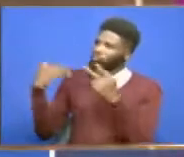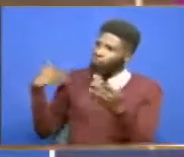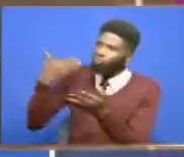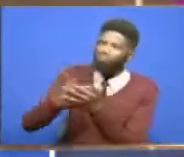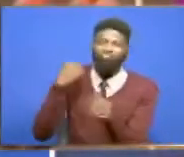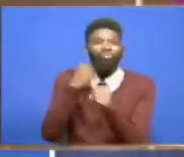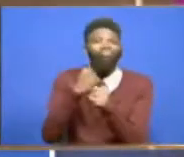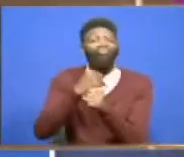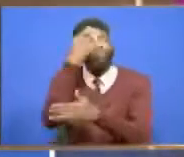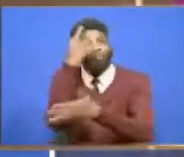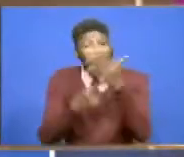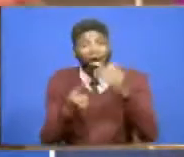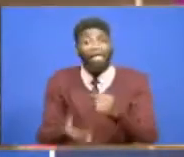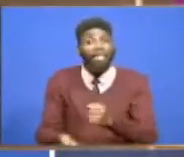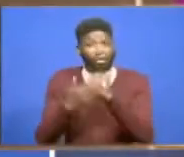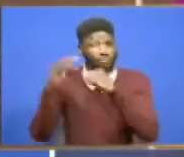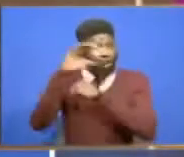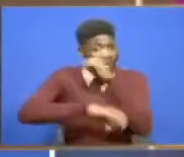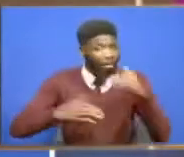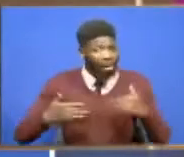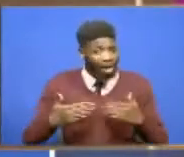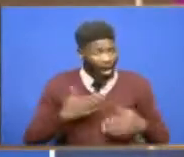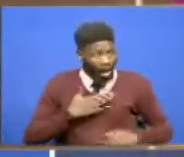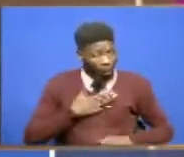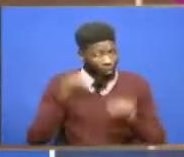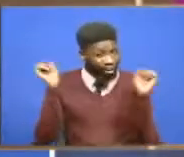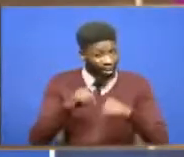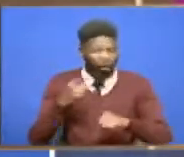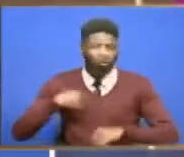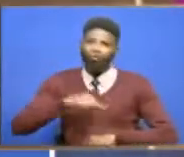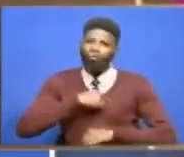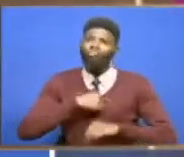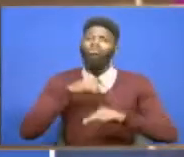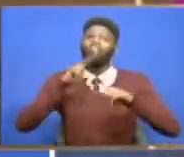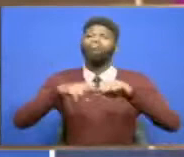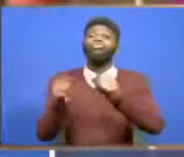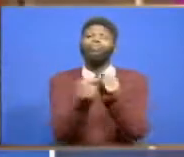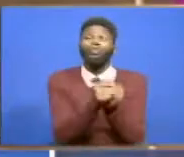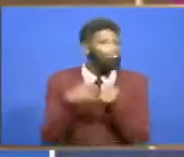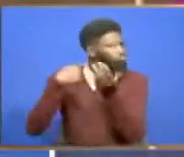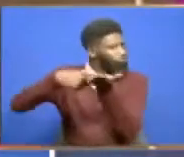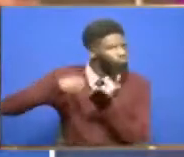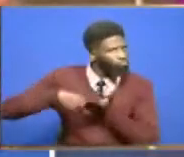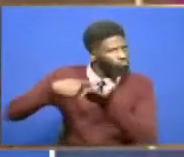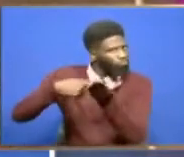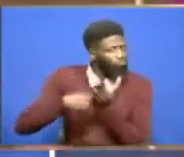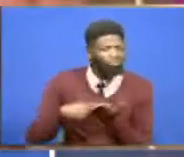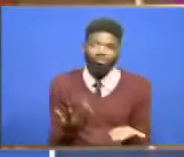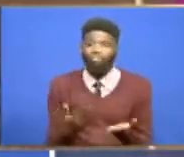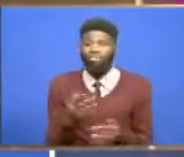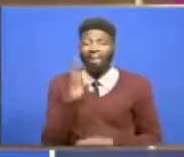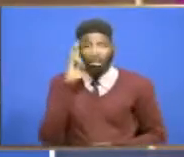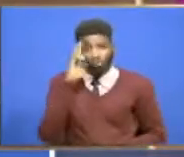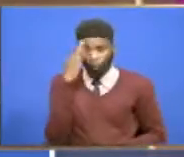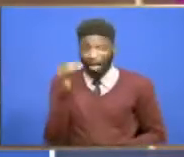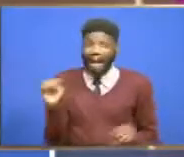Is it working for our country? Let us sit together and reason. The reason why it was done this